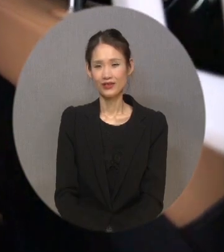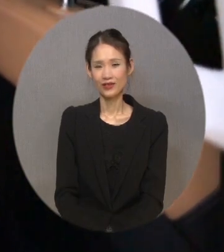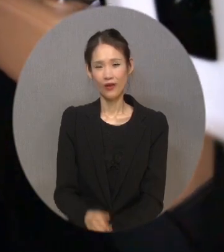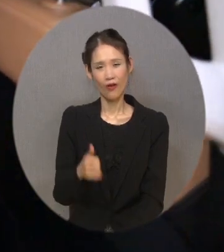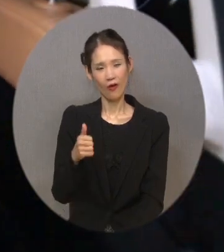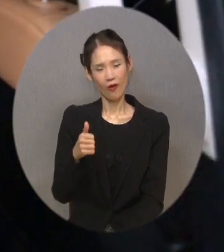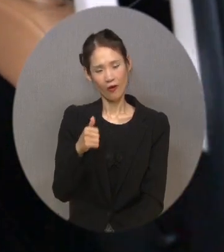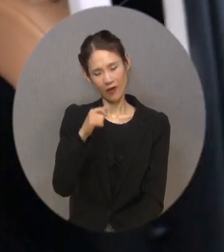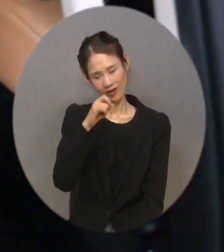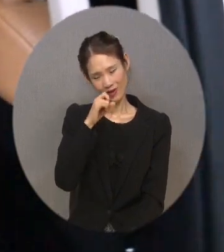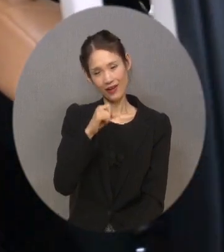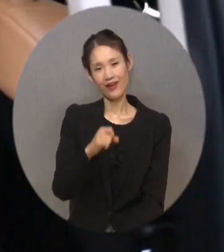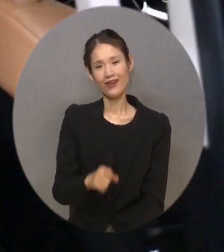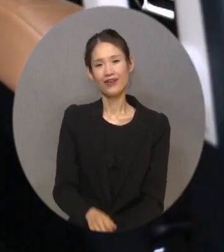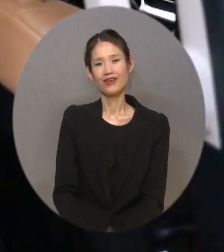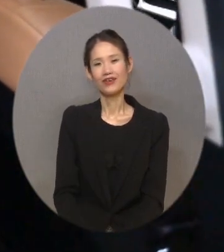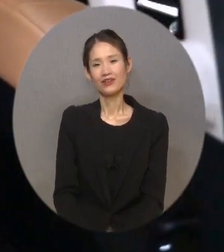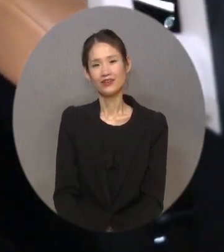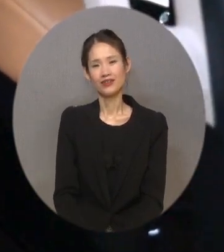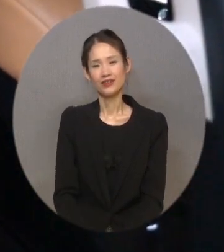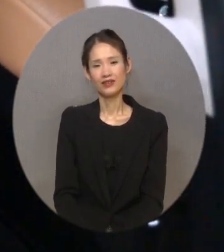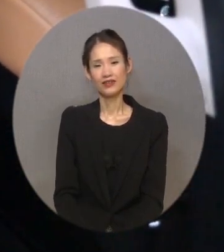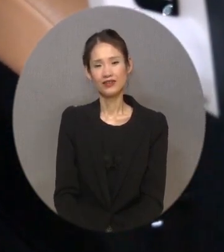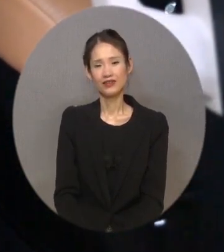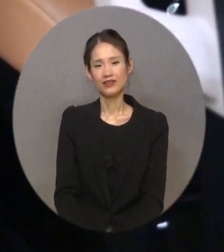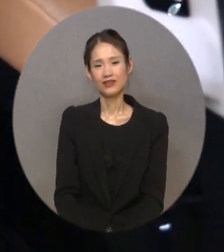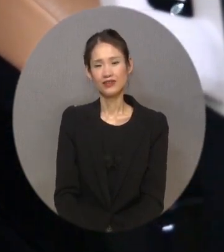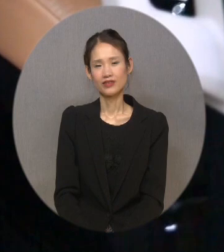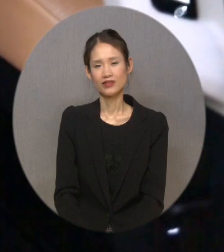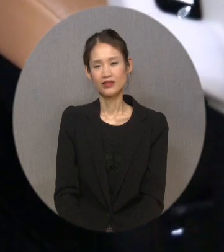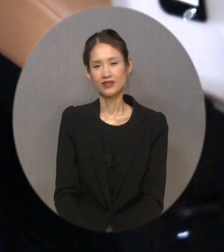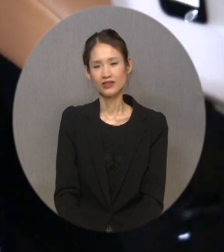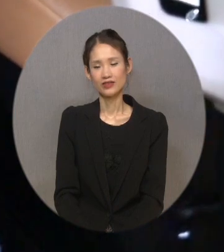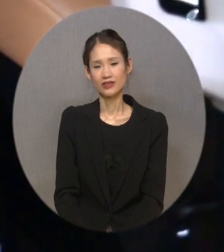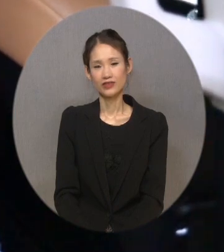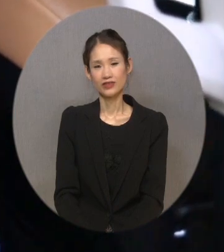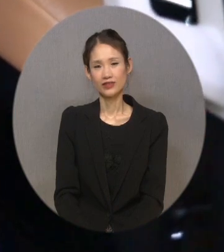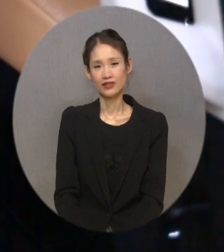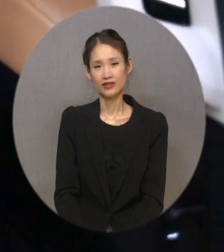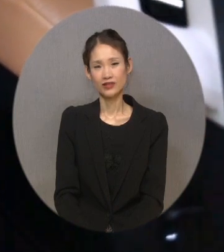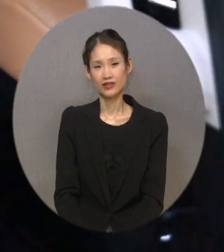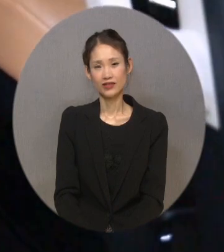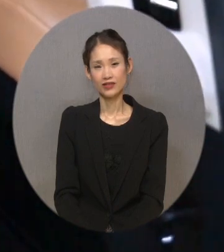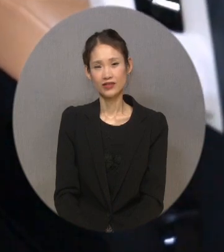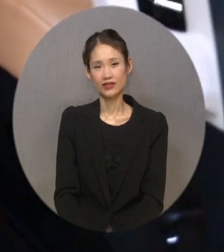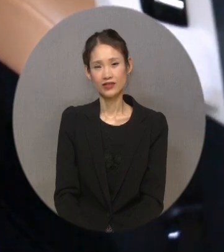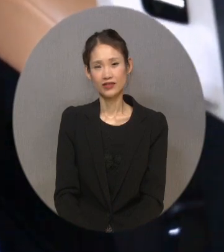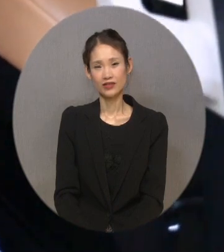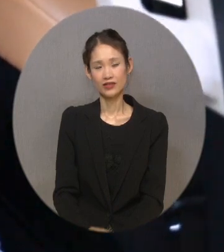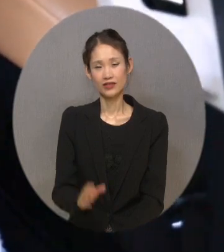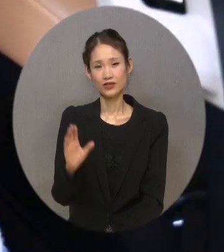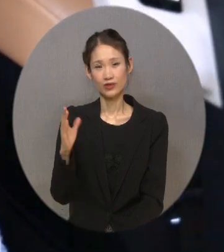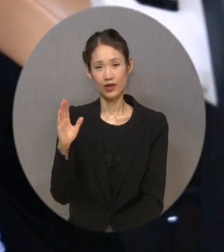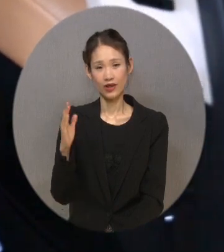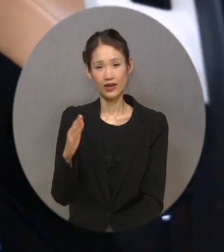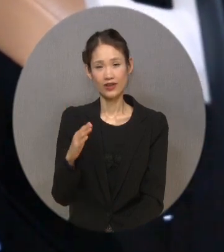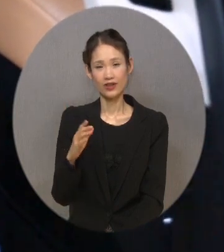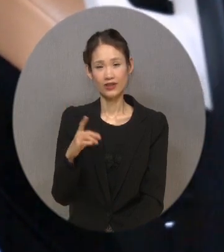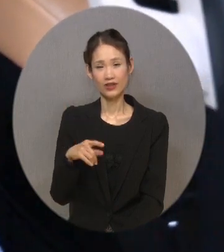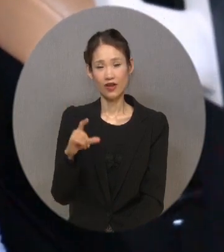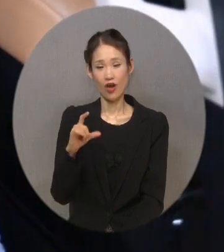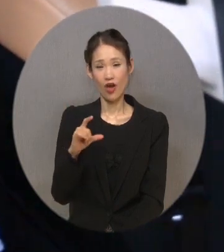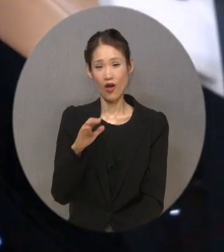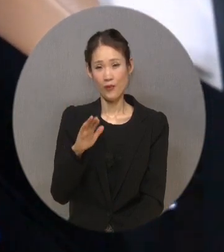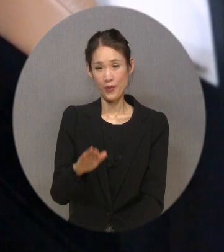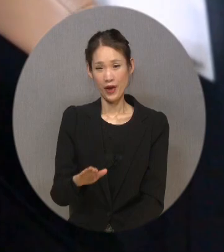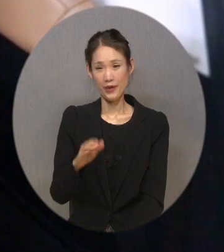클래스인데? 완전 플스. 이거 내려가는 거는. 어? 마찬가지 반대로. 여기가 됐어요. 어. 더 내려가, 못